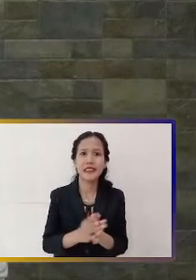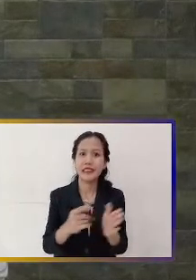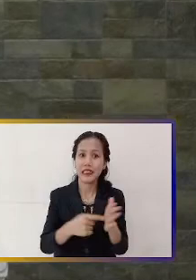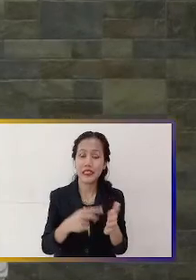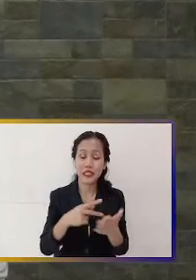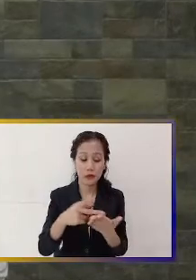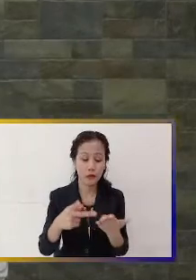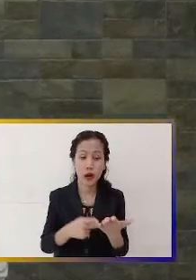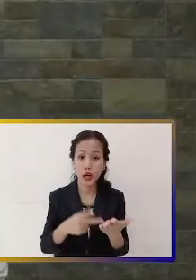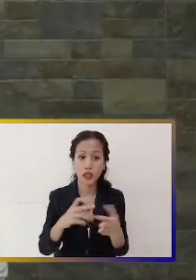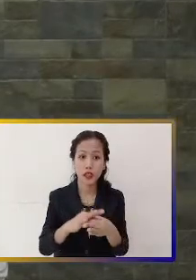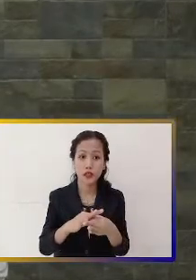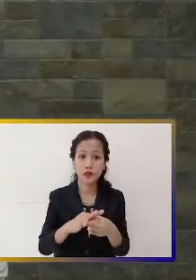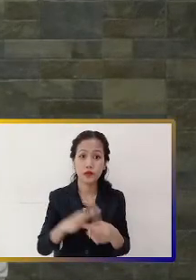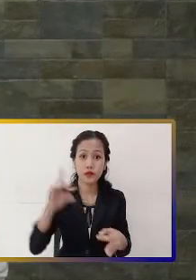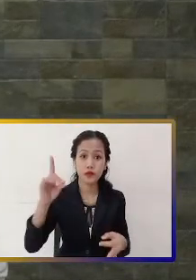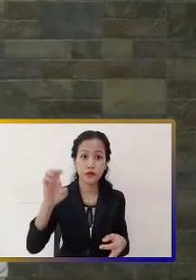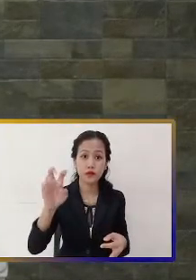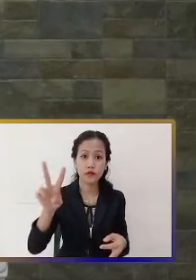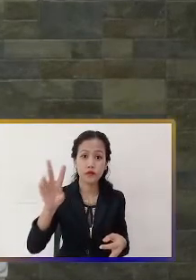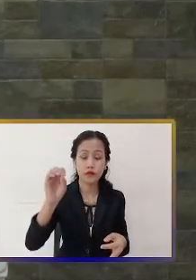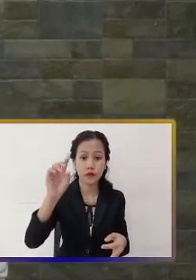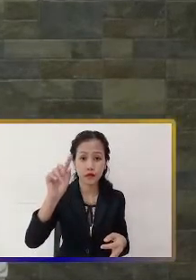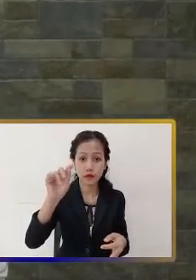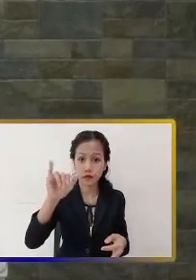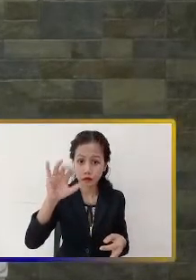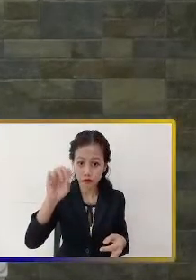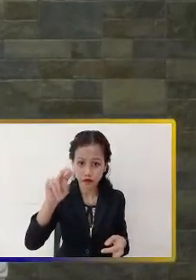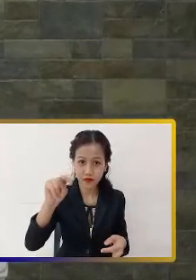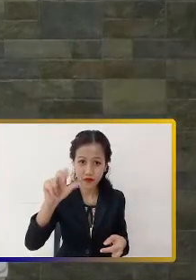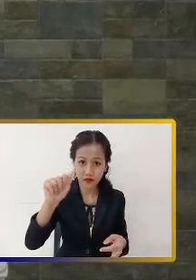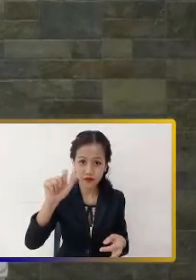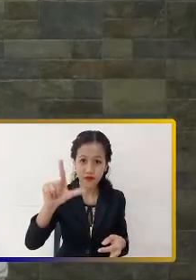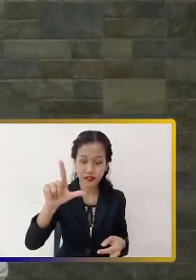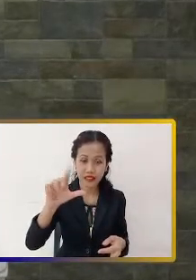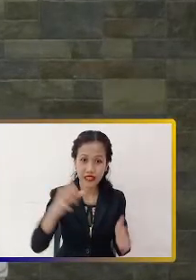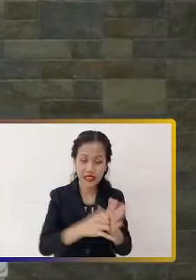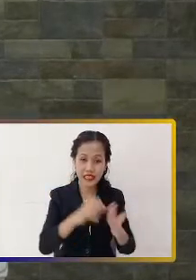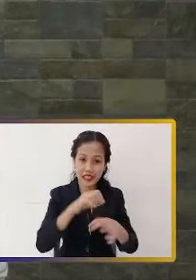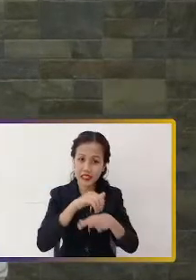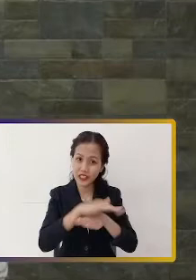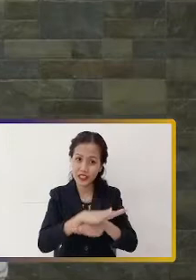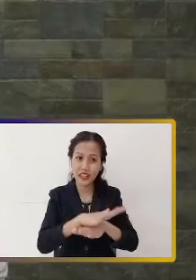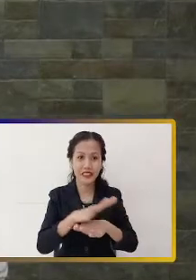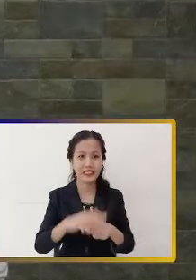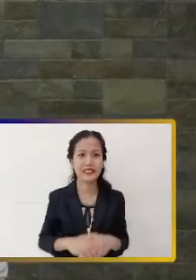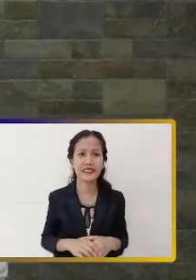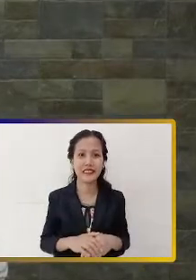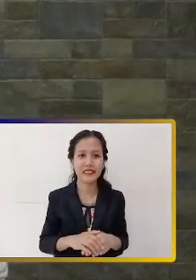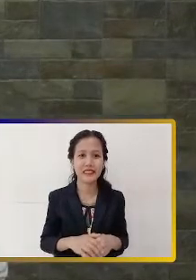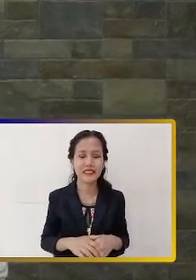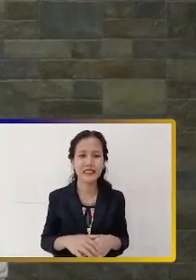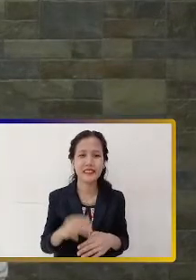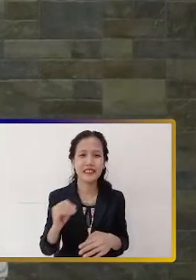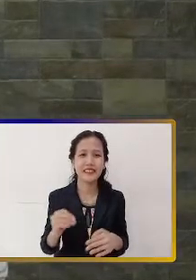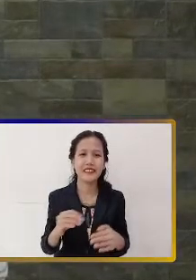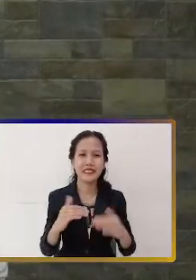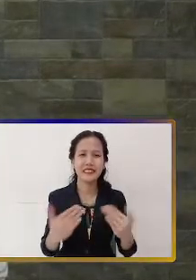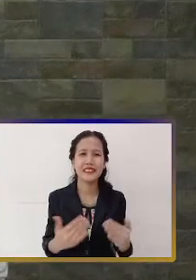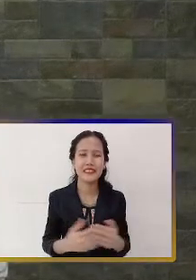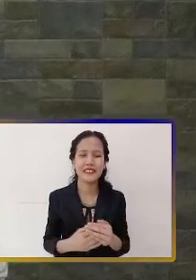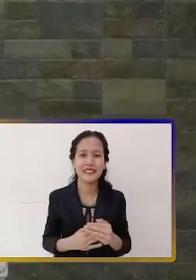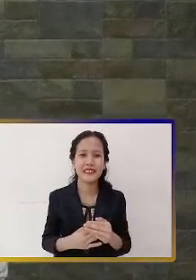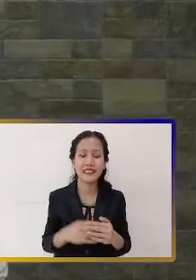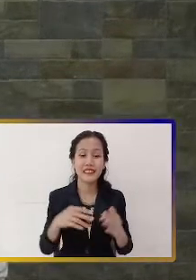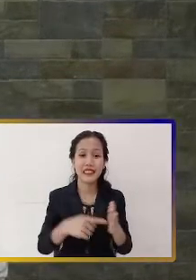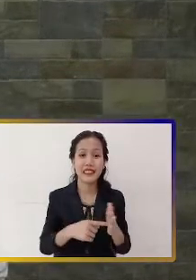yesterday. Okay? If you have it, then you can see it, you can read it, and you can underline things na mahalaga.